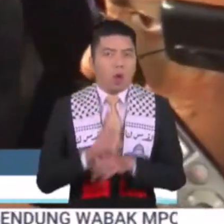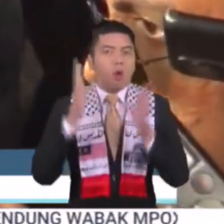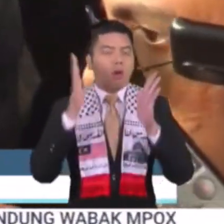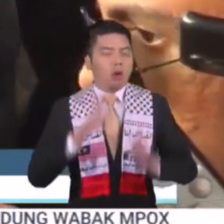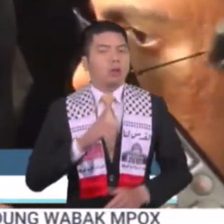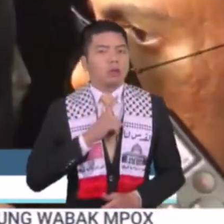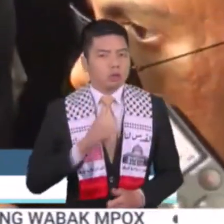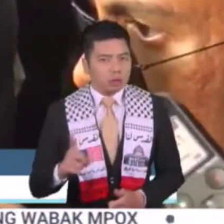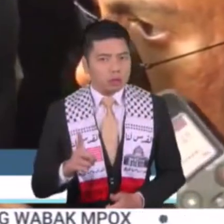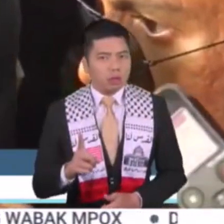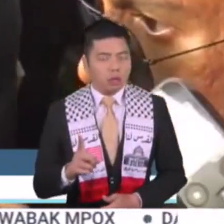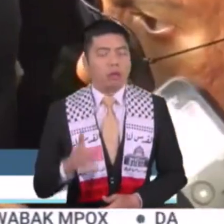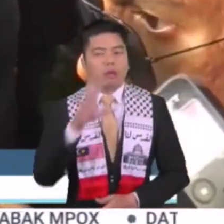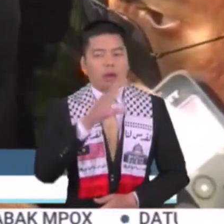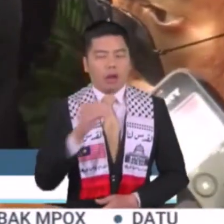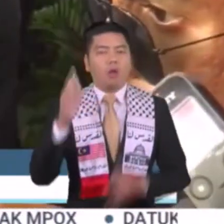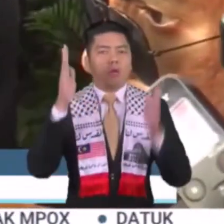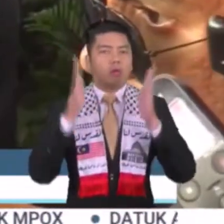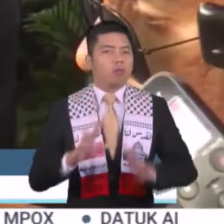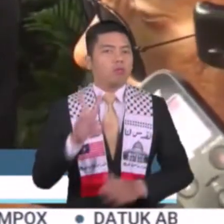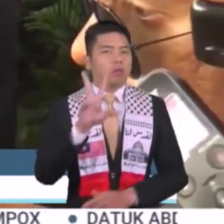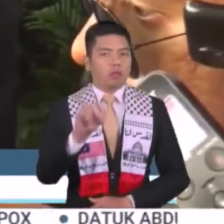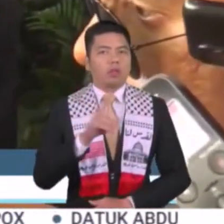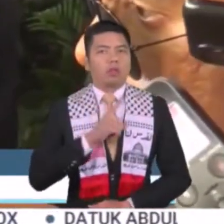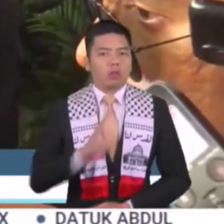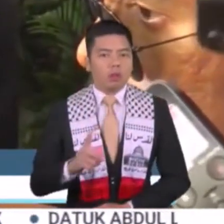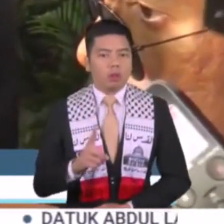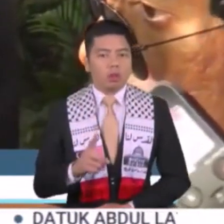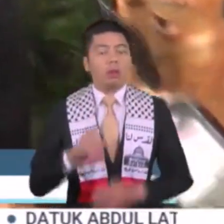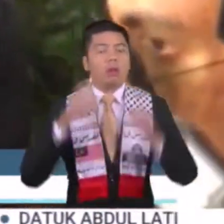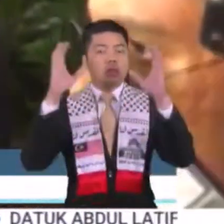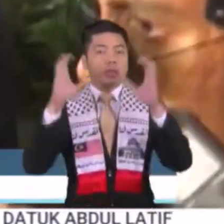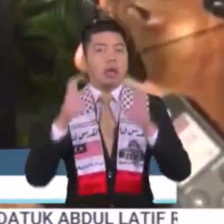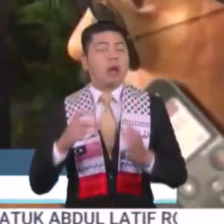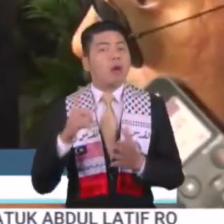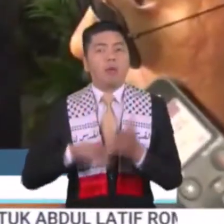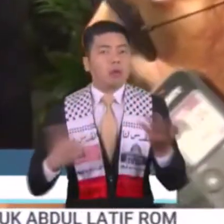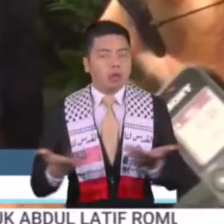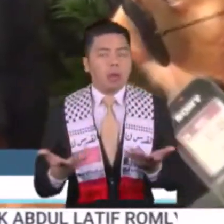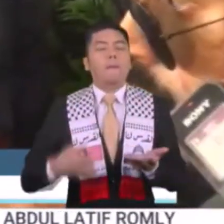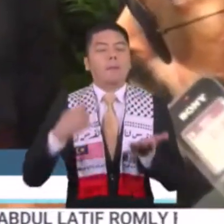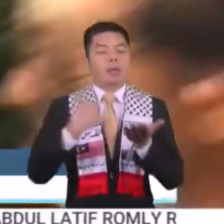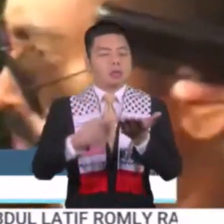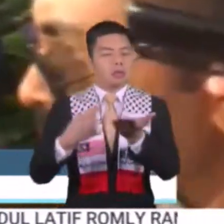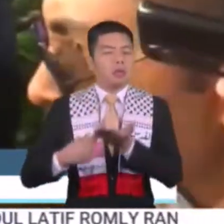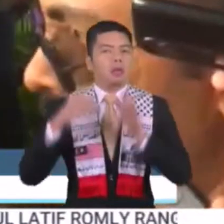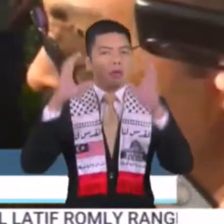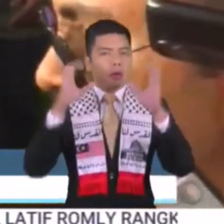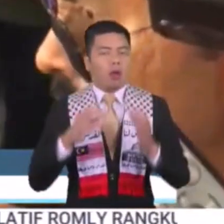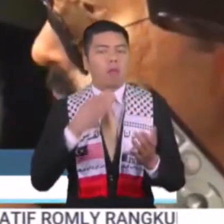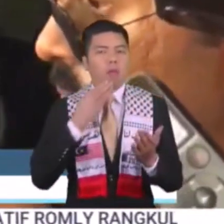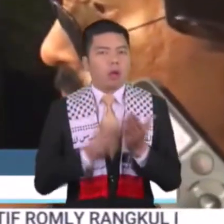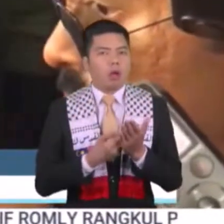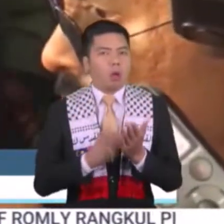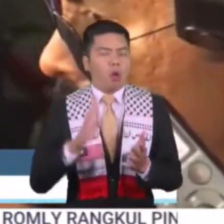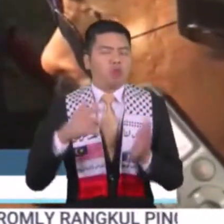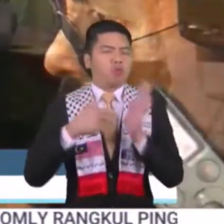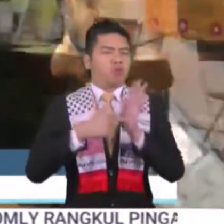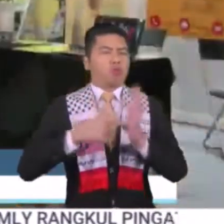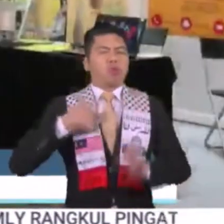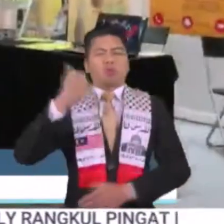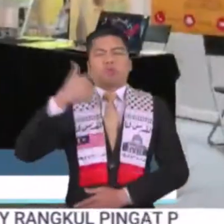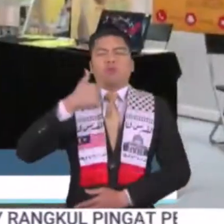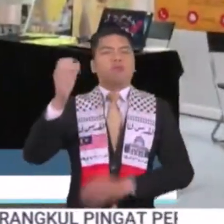Kita jaga sentimen orang bukan Islam. Cara dia gunting cara elok. Bukan nak tunjuk kehebatan